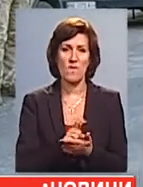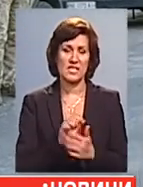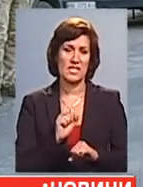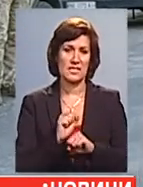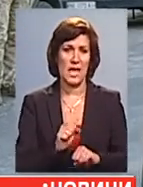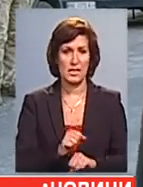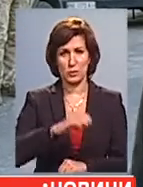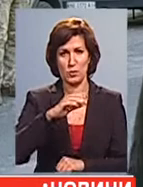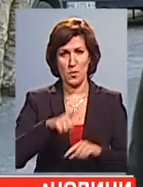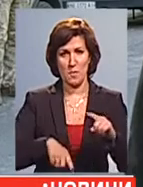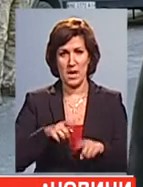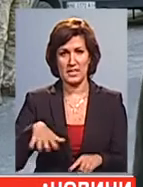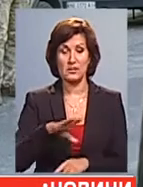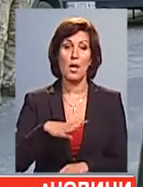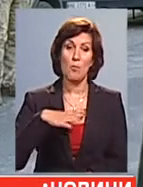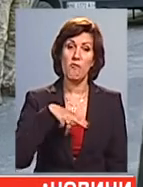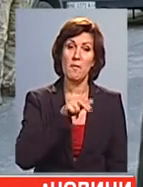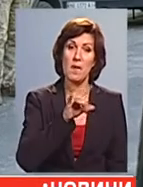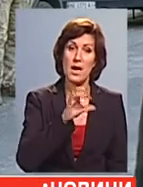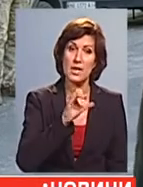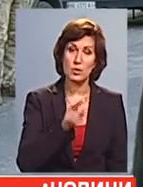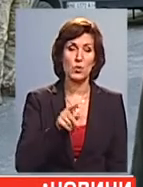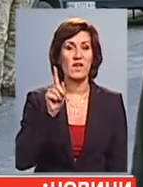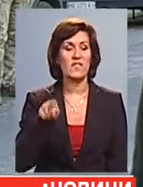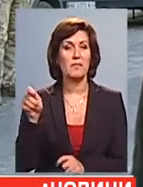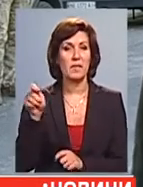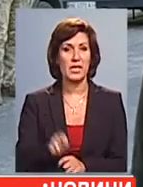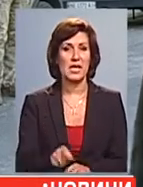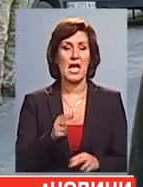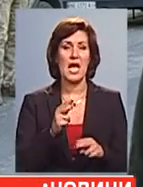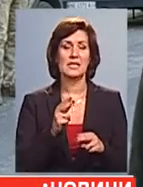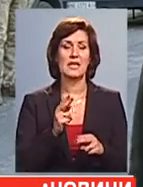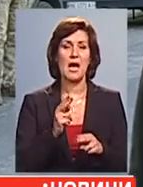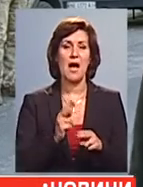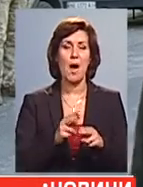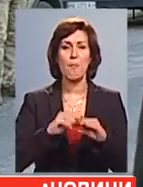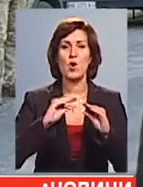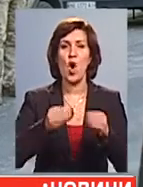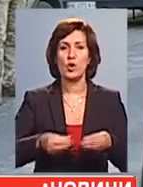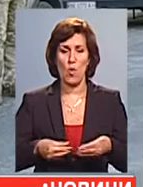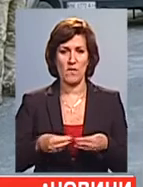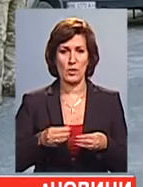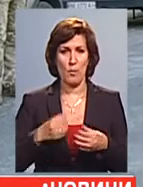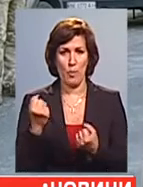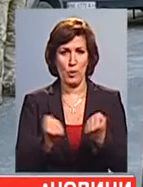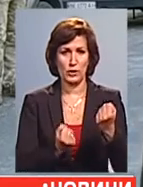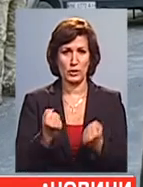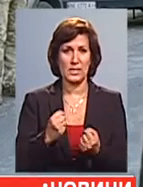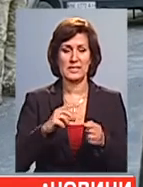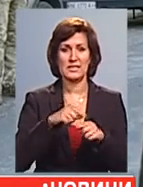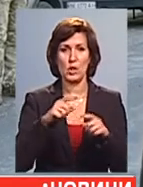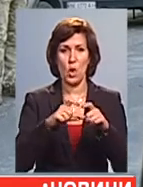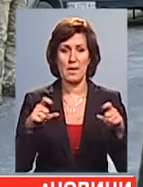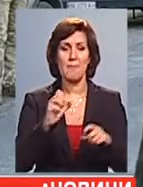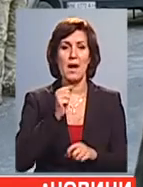захисту батьківщини. Був тут і Володимир Парасюк, він приїхав на броньованому позашляховику із номерами АТО, сказав,